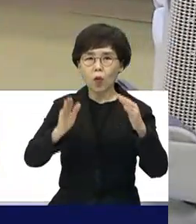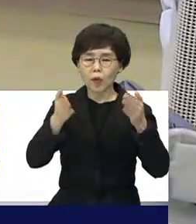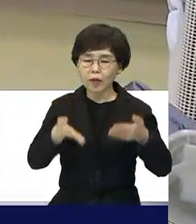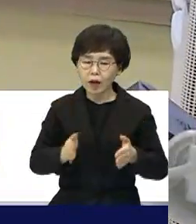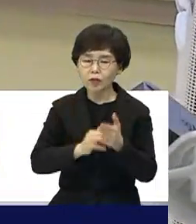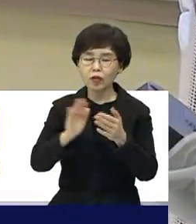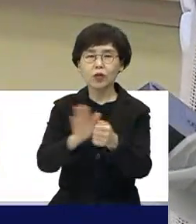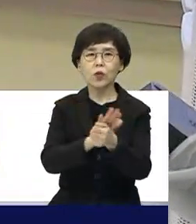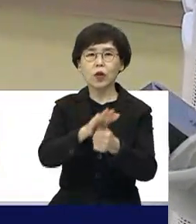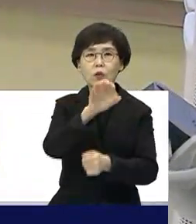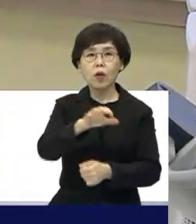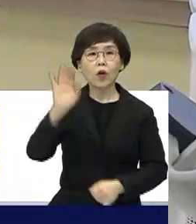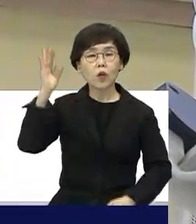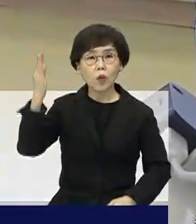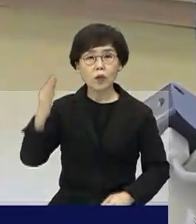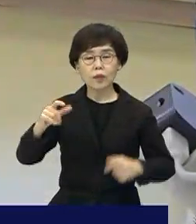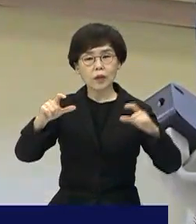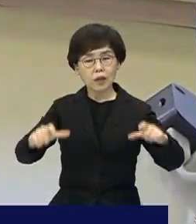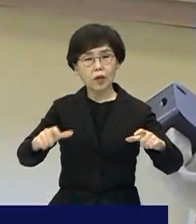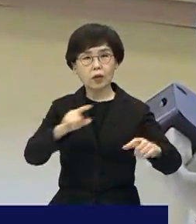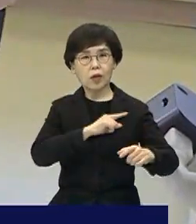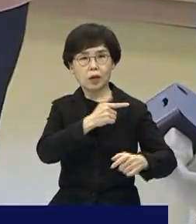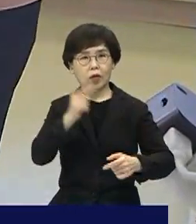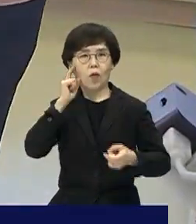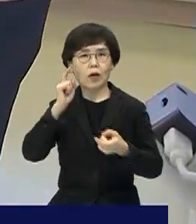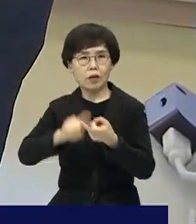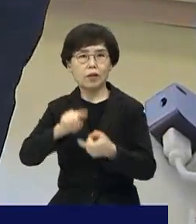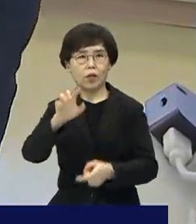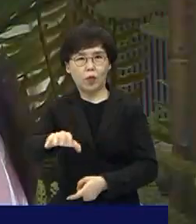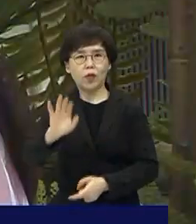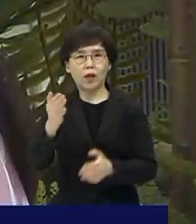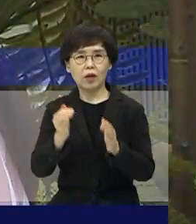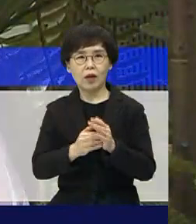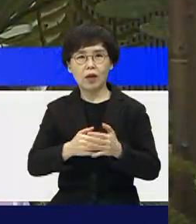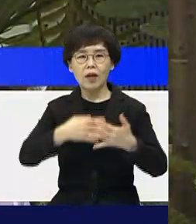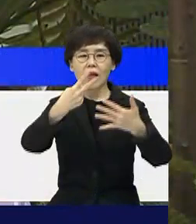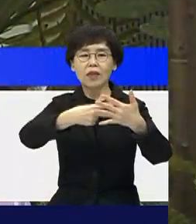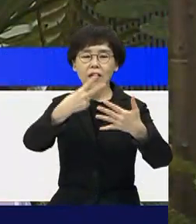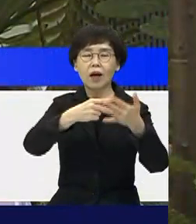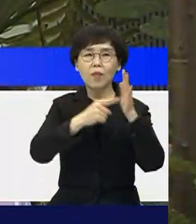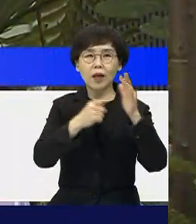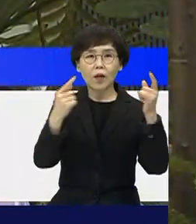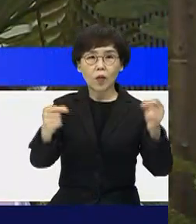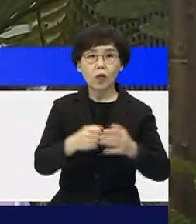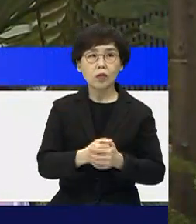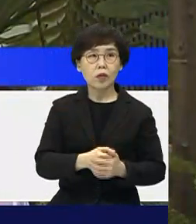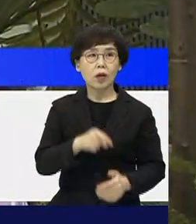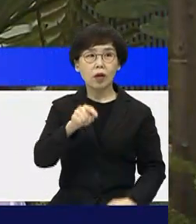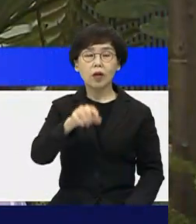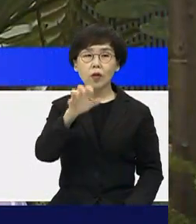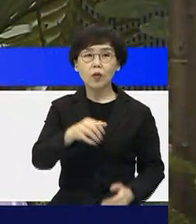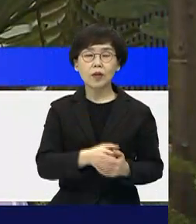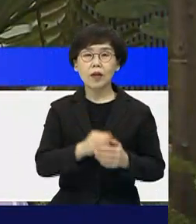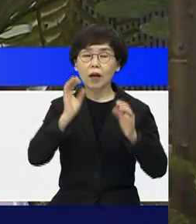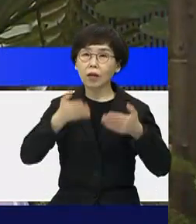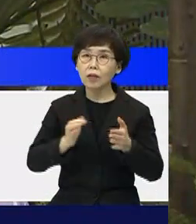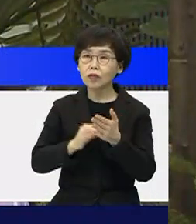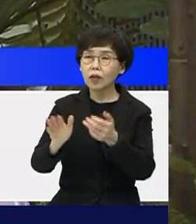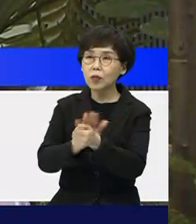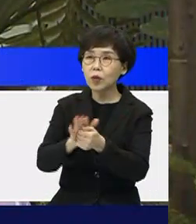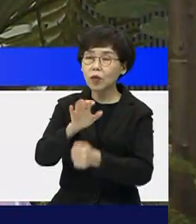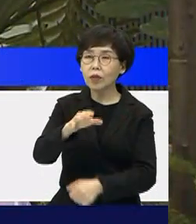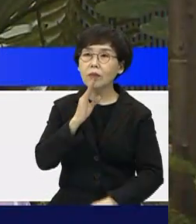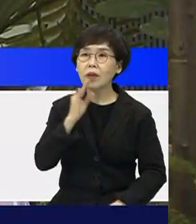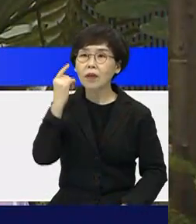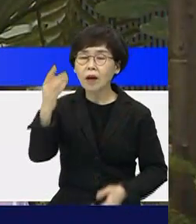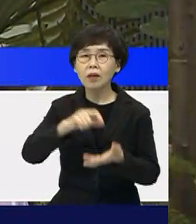산후조리원은 요즘 지역 최대 관심 장소입니다. 드라마에 나오는 것처럼 여기가 산후조리원이 맞나 싶을